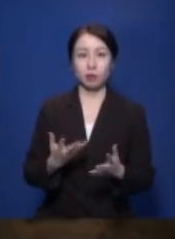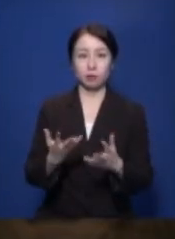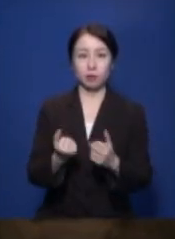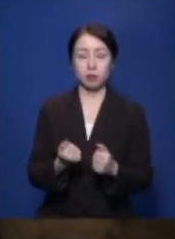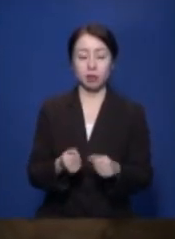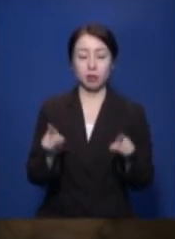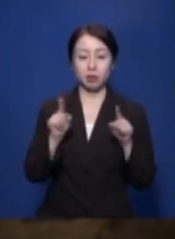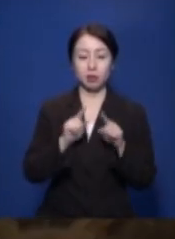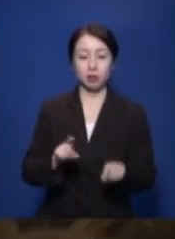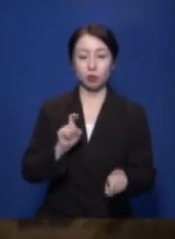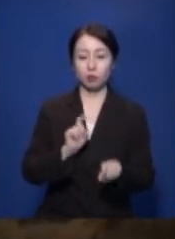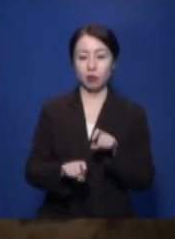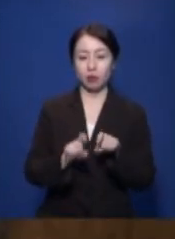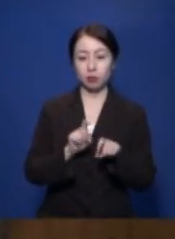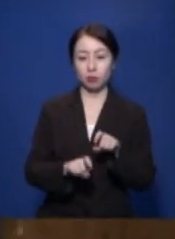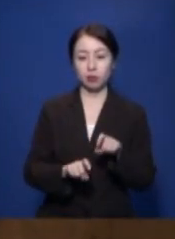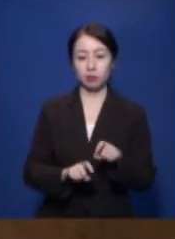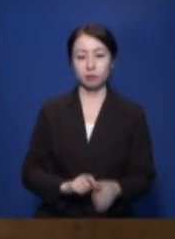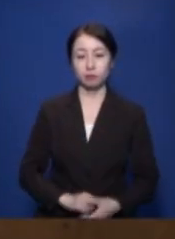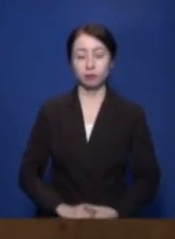органами взяты на особый контроль